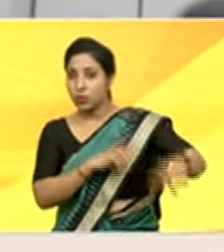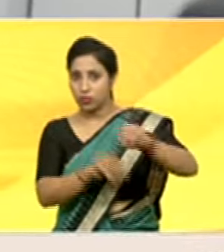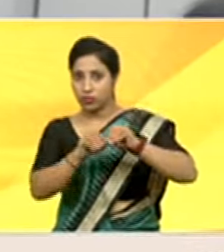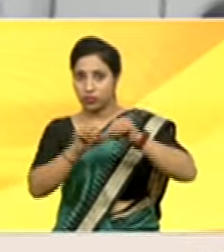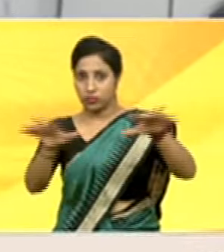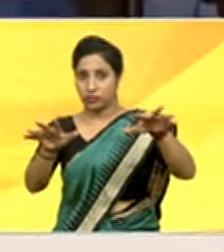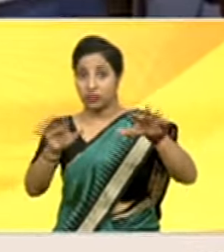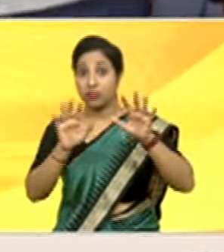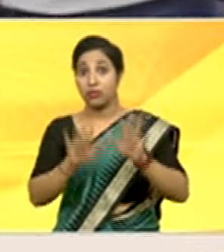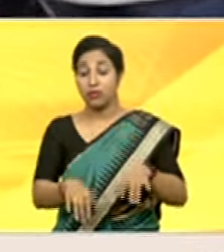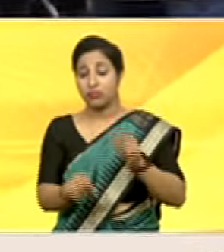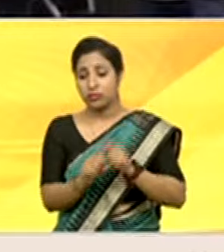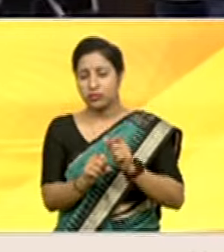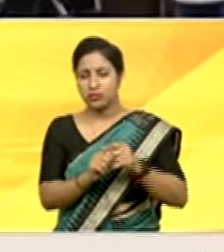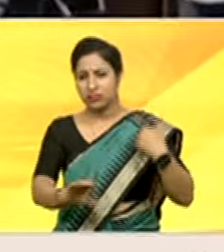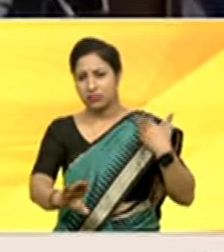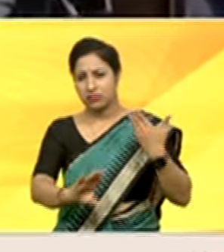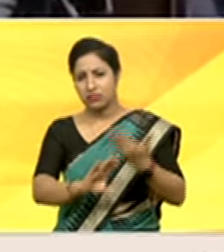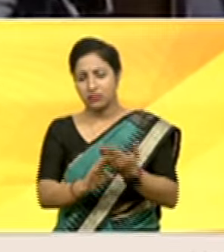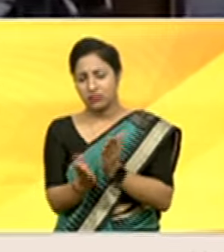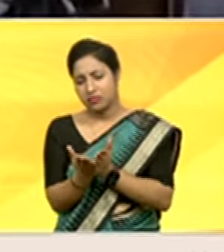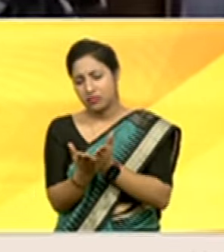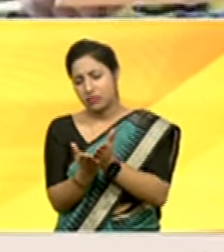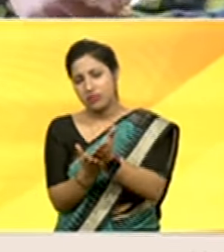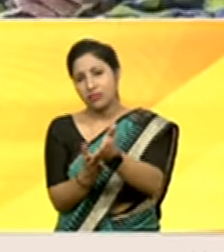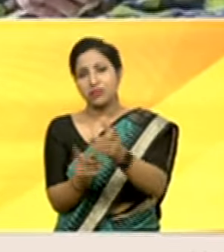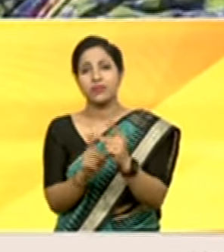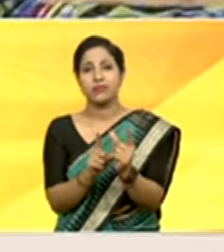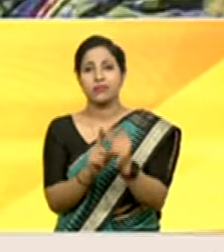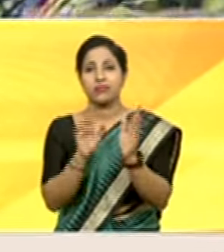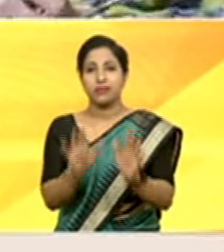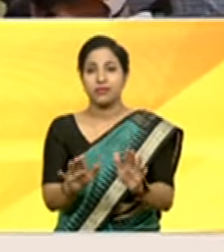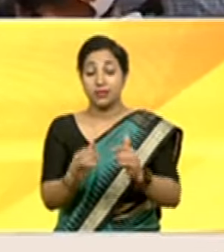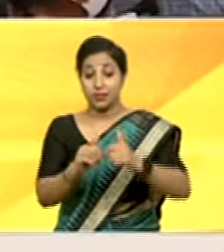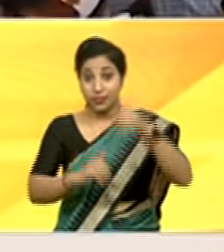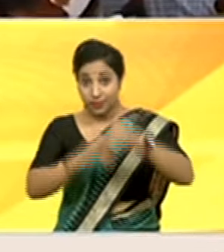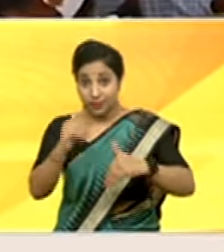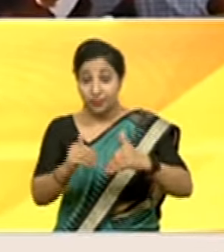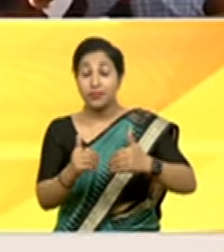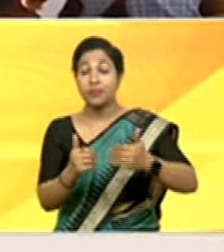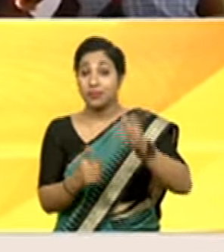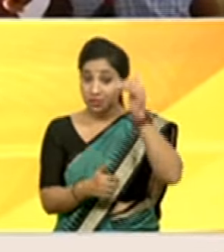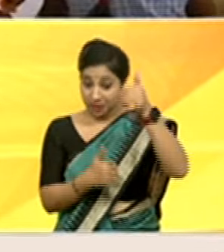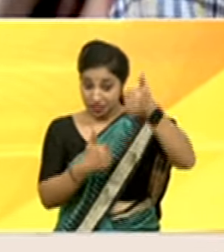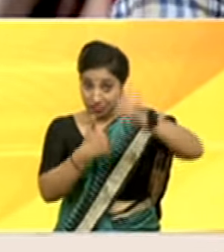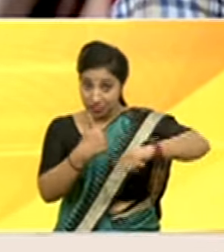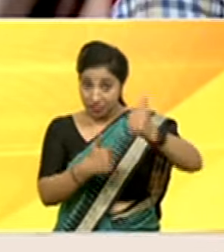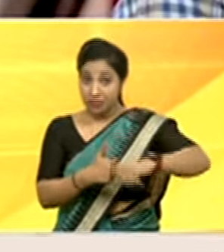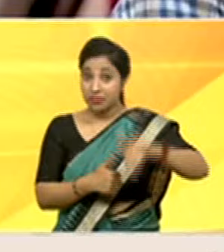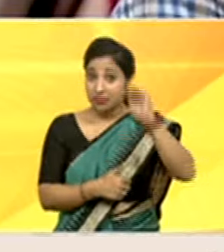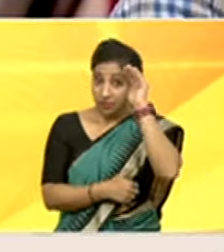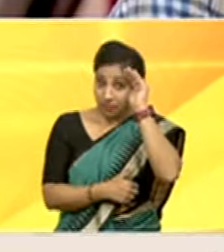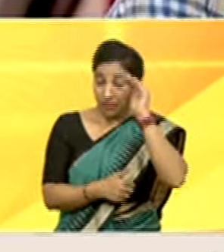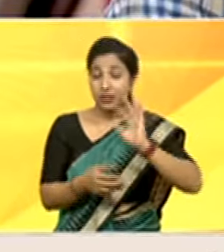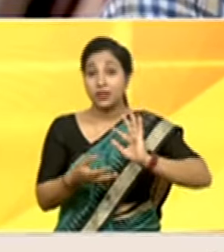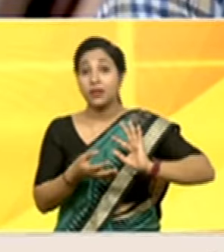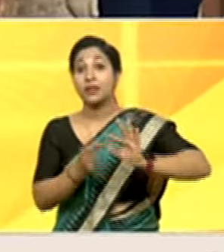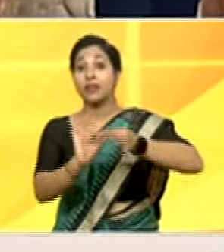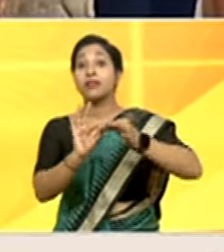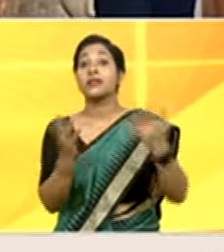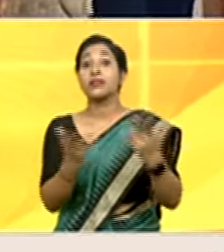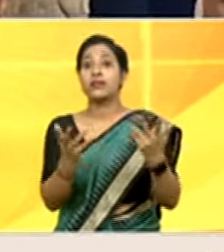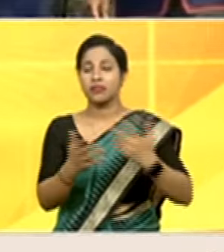काम निरंतर चलते रहे चुनाव की खबरों के बीच निश्चित रुप से